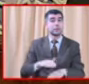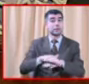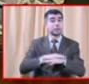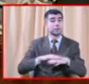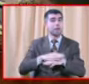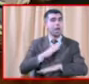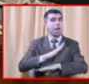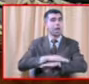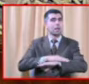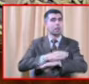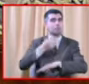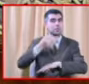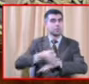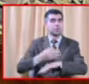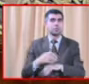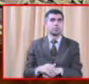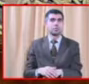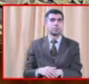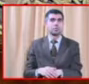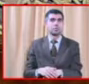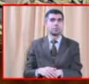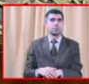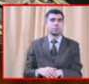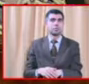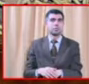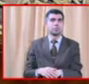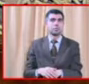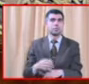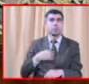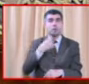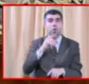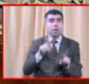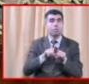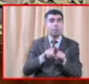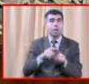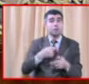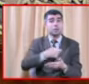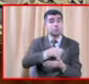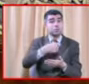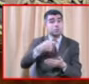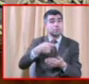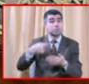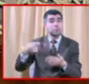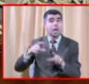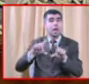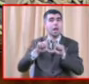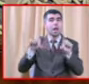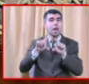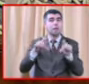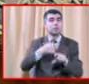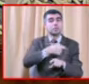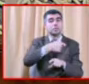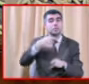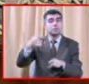السيد الوزير، اذكروا بضرورة اثبات الحضور عن طريق البطاقة التي وزعت على الاخوة في